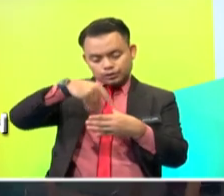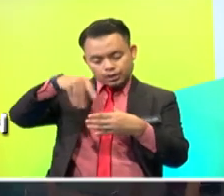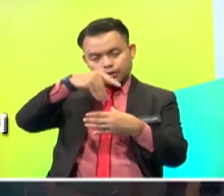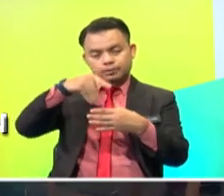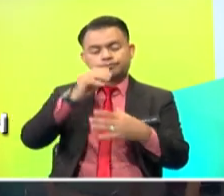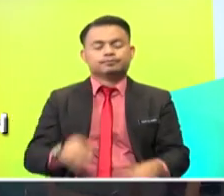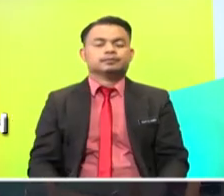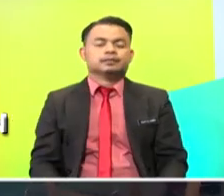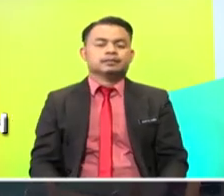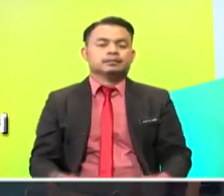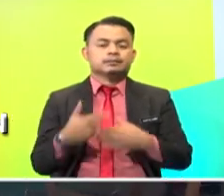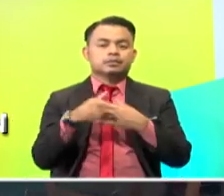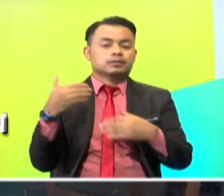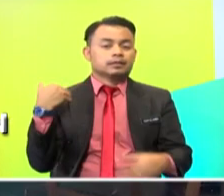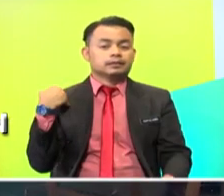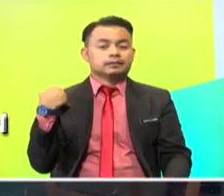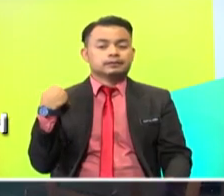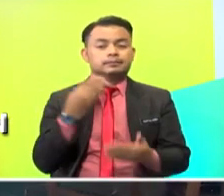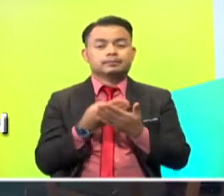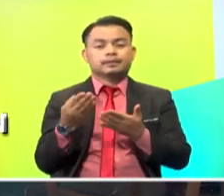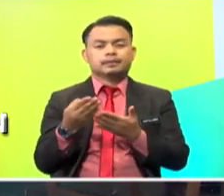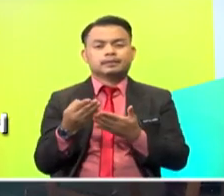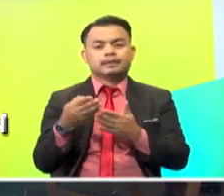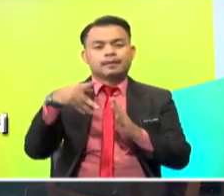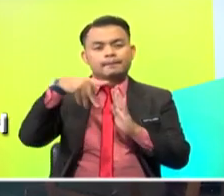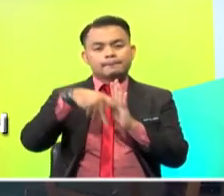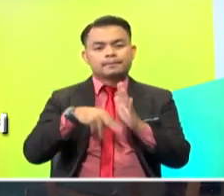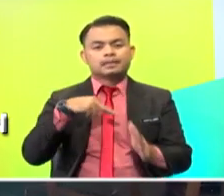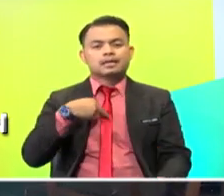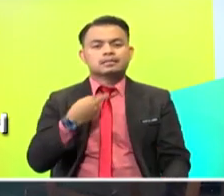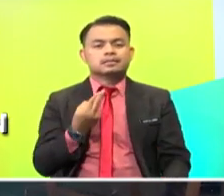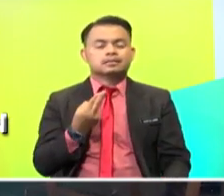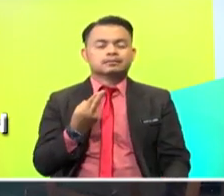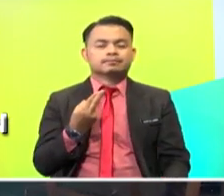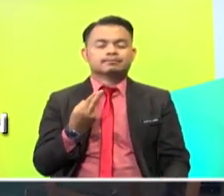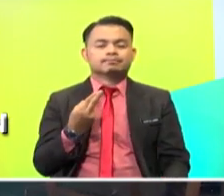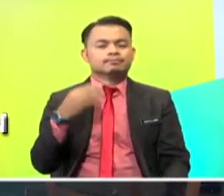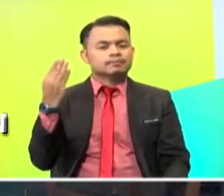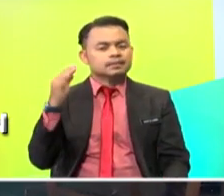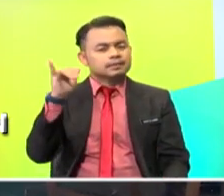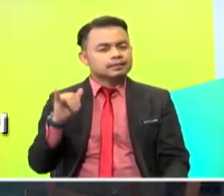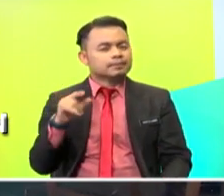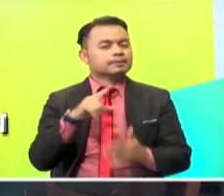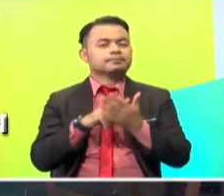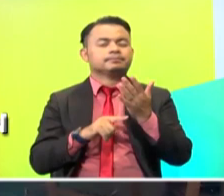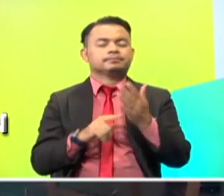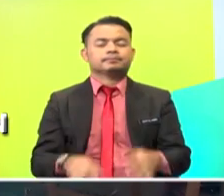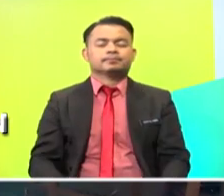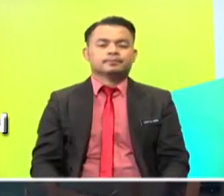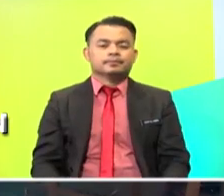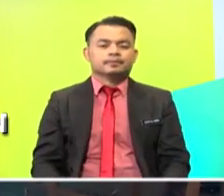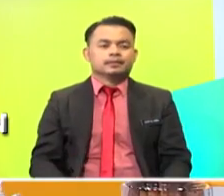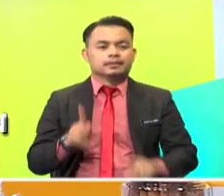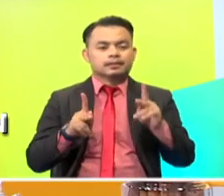dia ada bahan perasa bahan frase yang biasa kita tahu apa eh Saira sekolah di